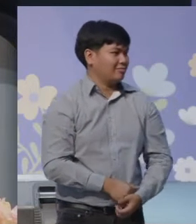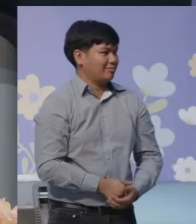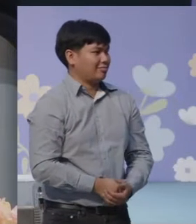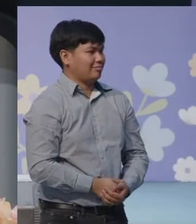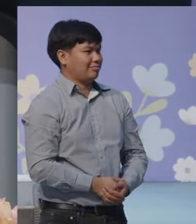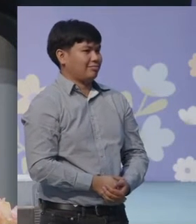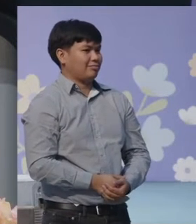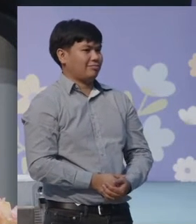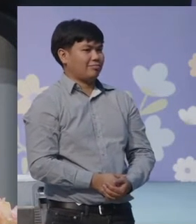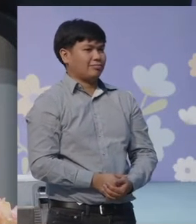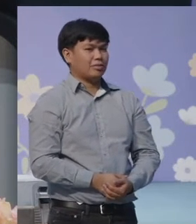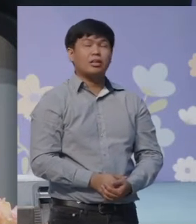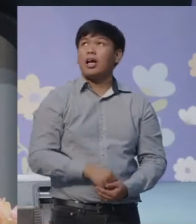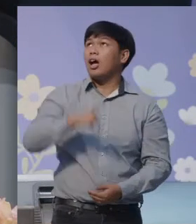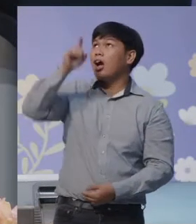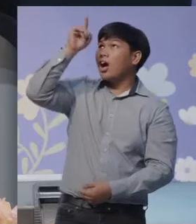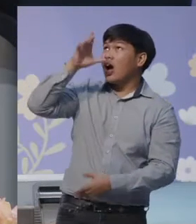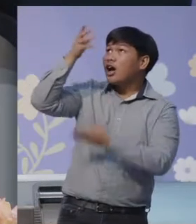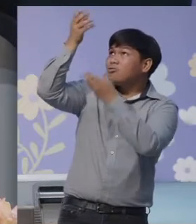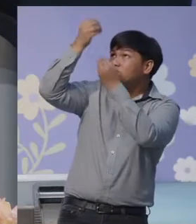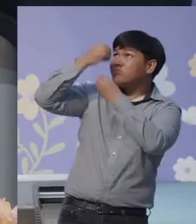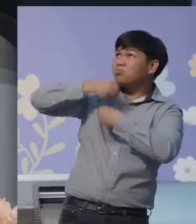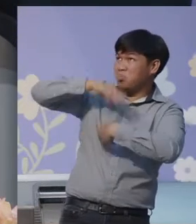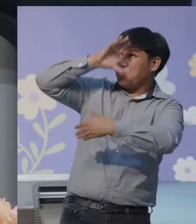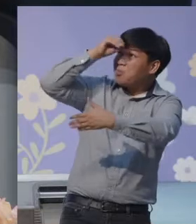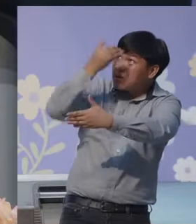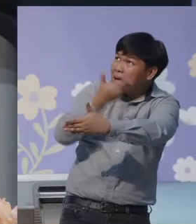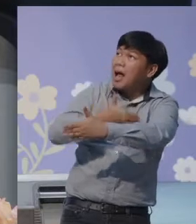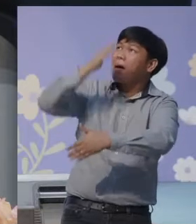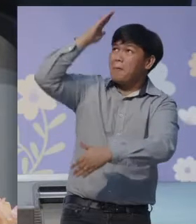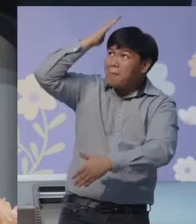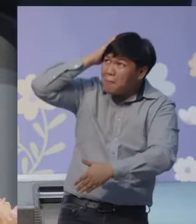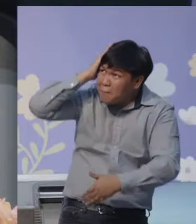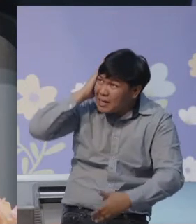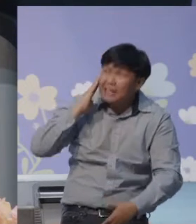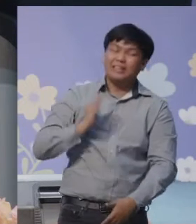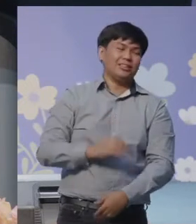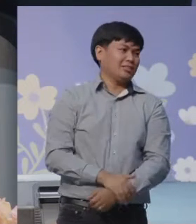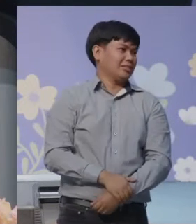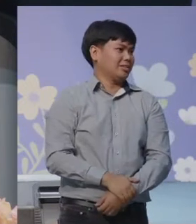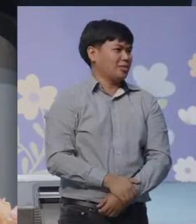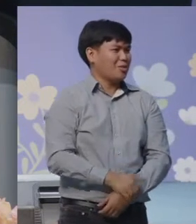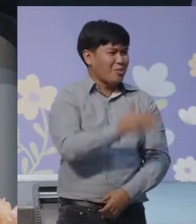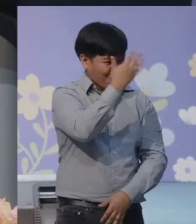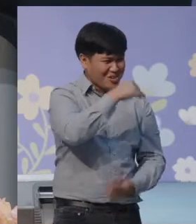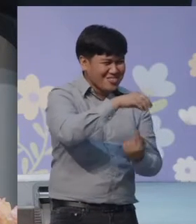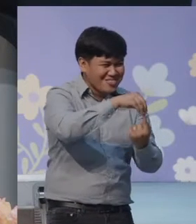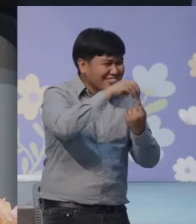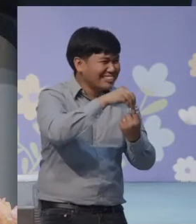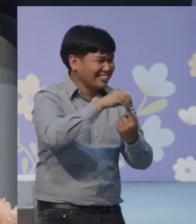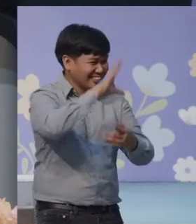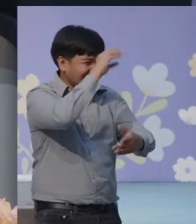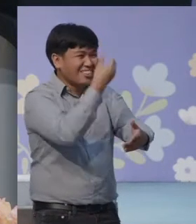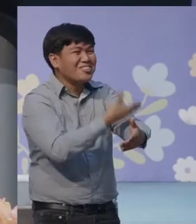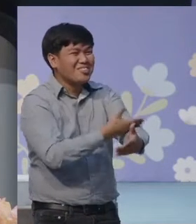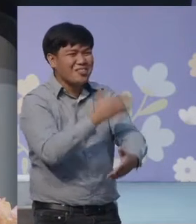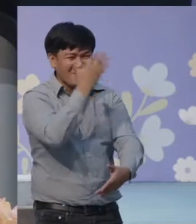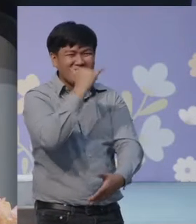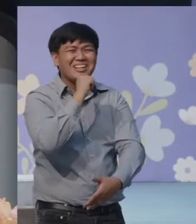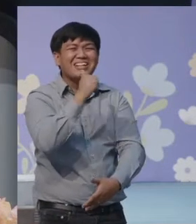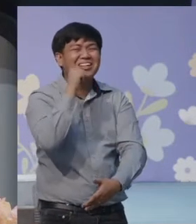Okay? Bigyan mo ako ng isang lalaking anak. No, napaka-specific. Okay?